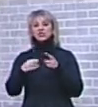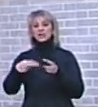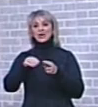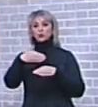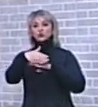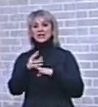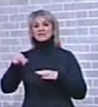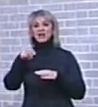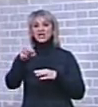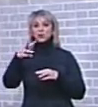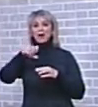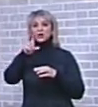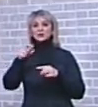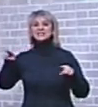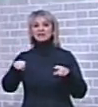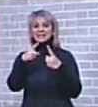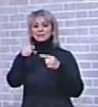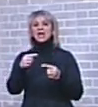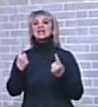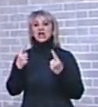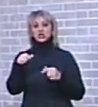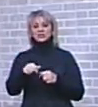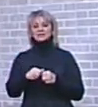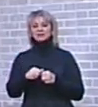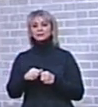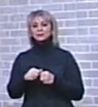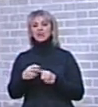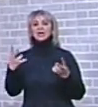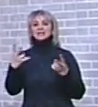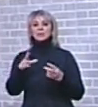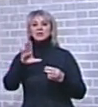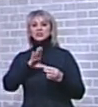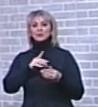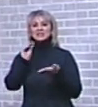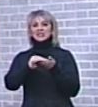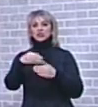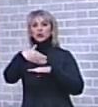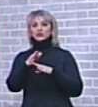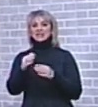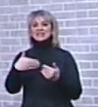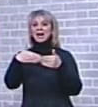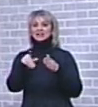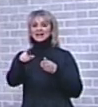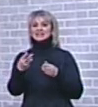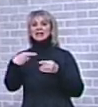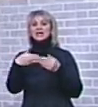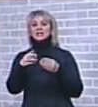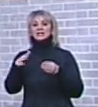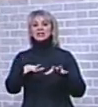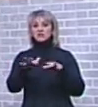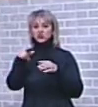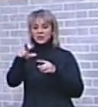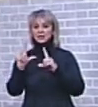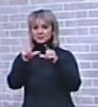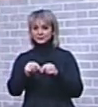участке Волгодонск-Морозовск возобновлено торжественно. Необходимо было данный участок расконсервировать и открыть для движения.